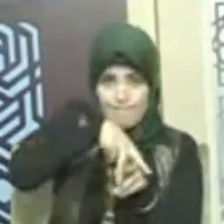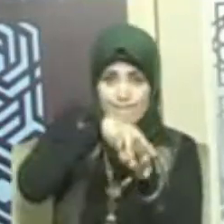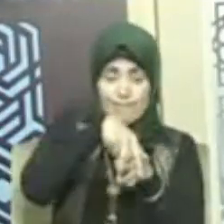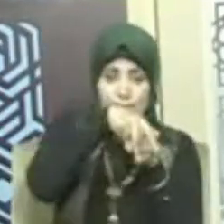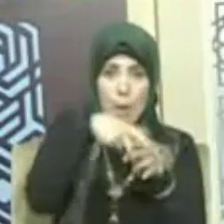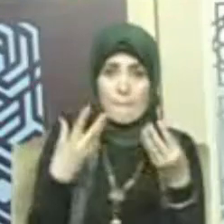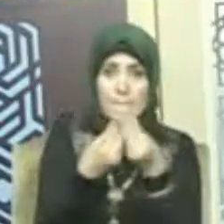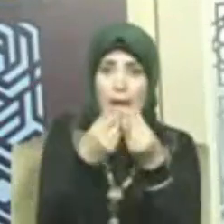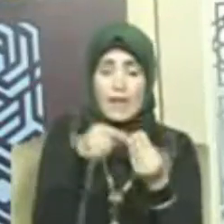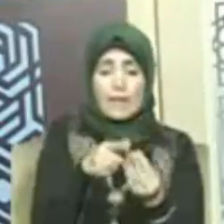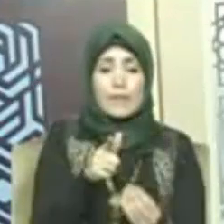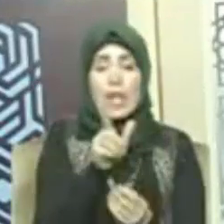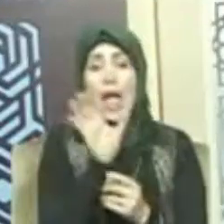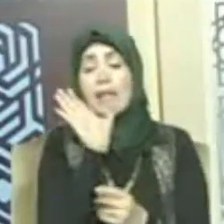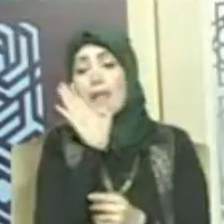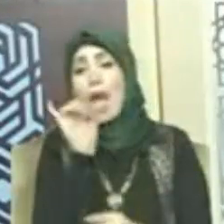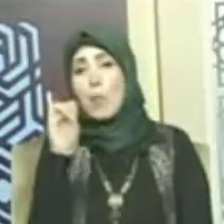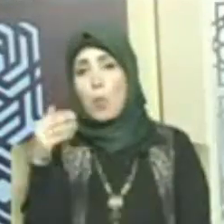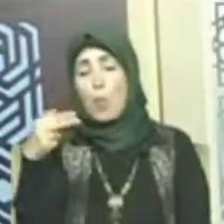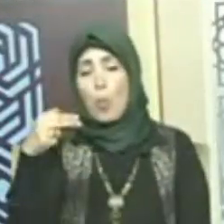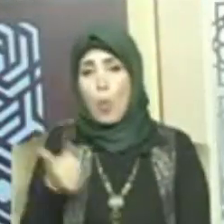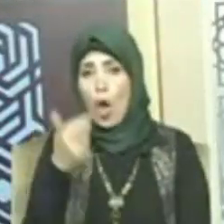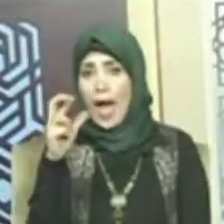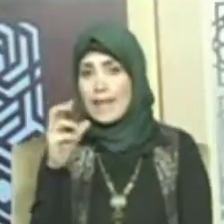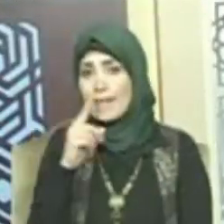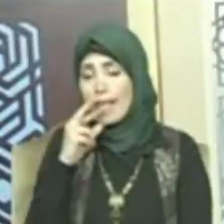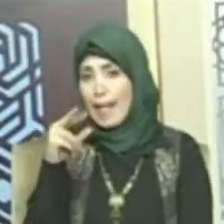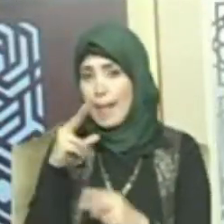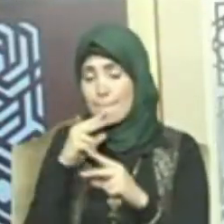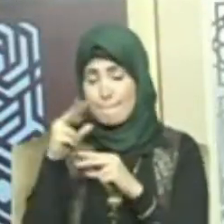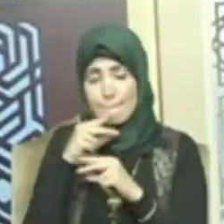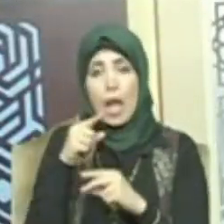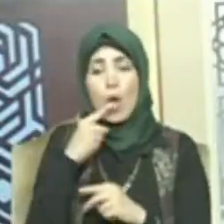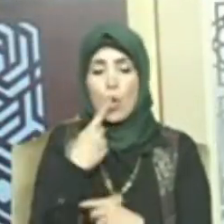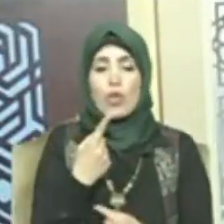فقلت: لبيك وسعديك يا رسول الله.